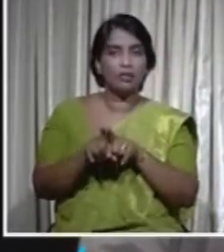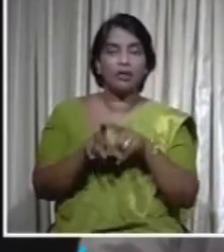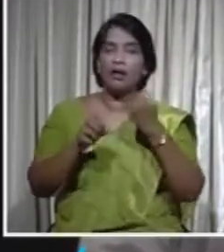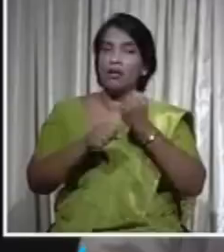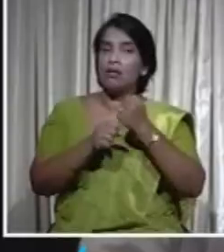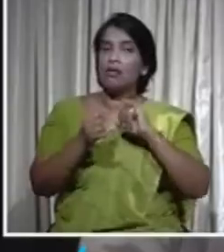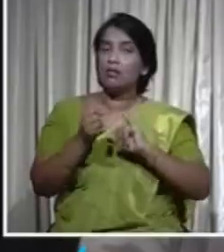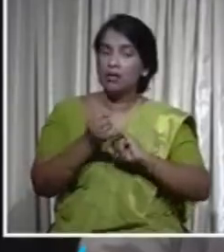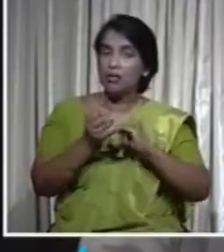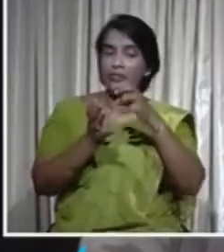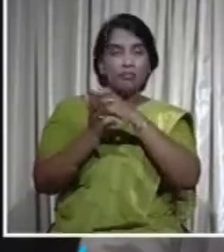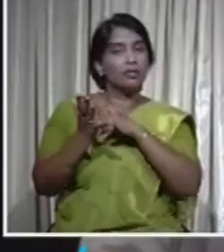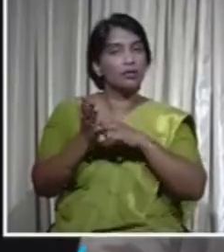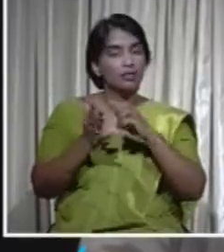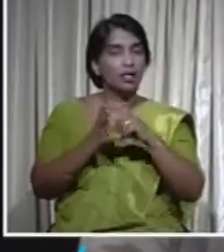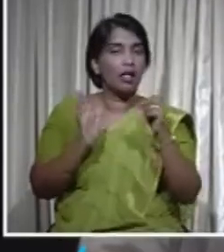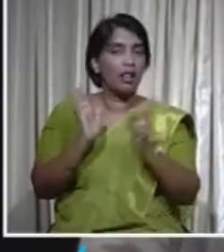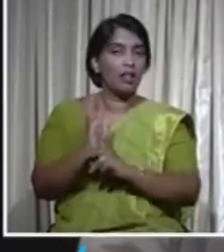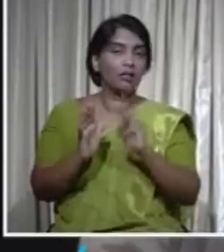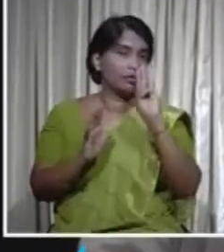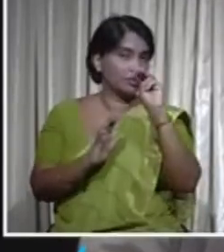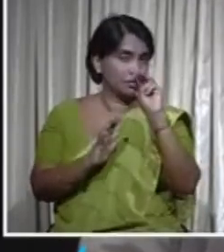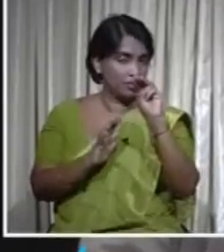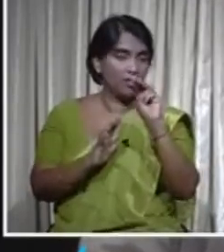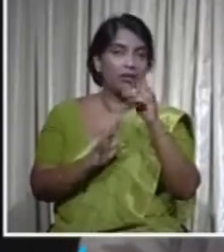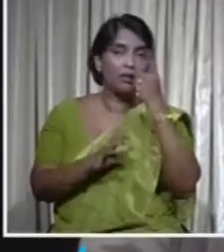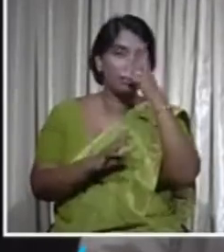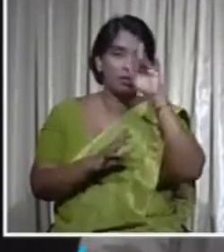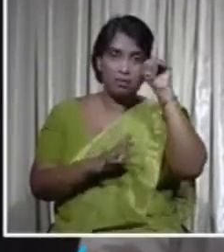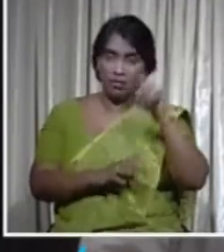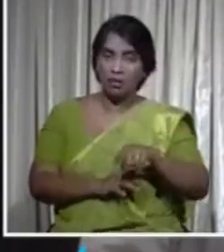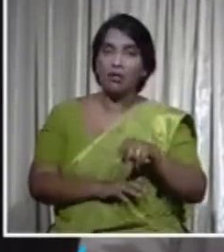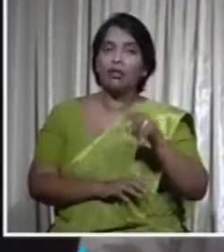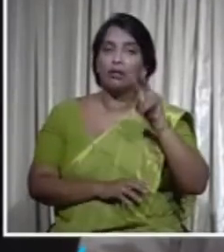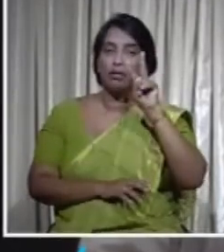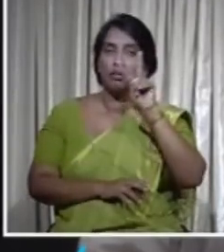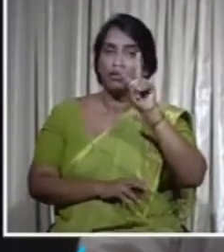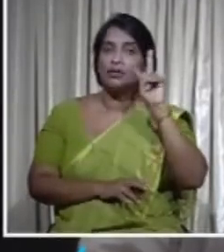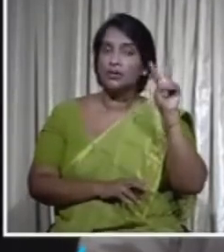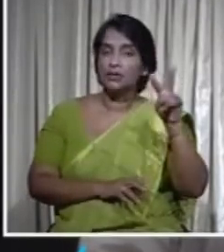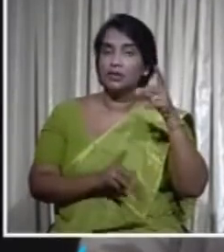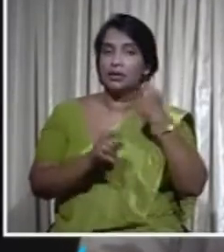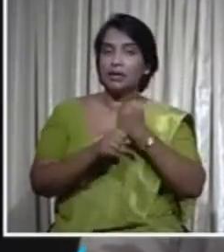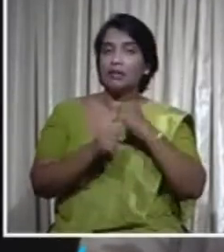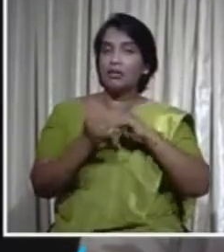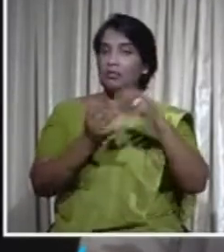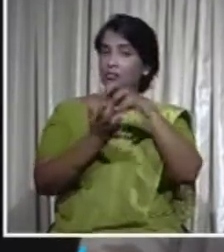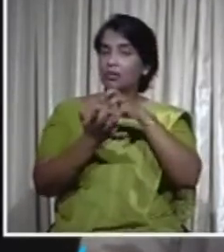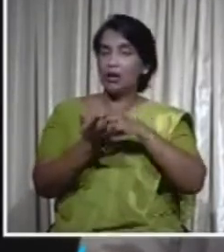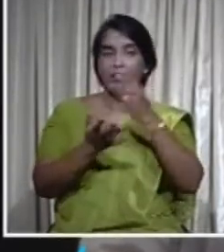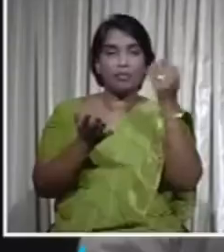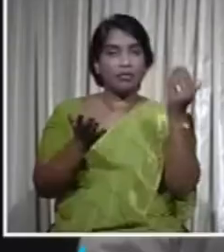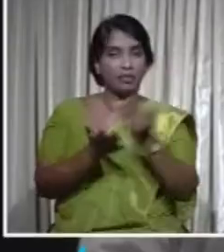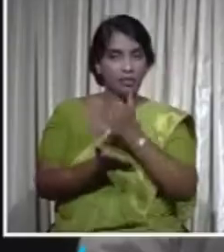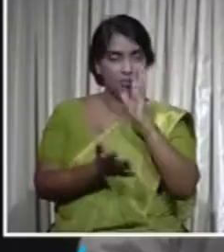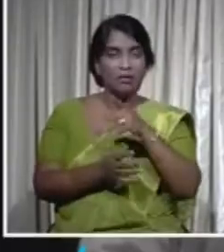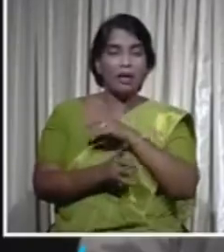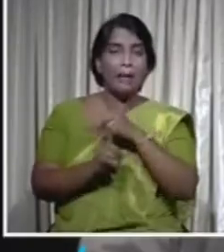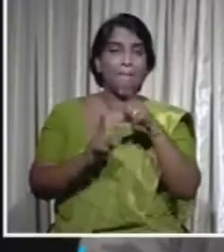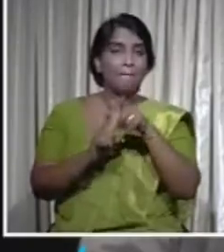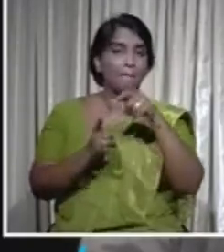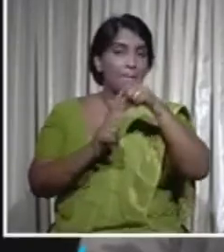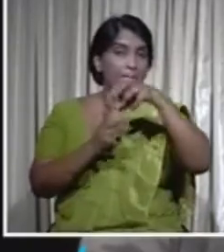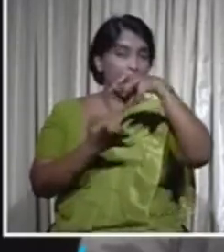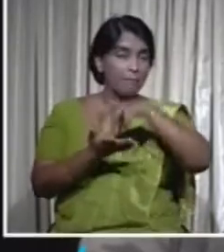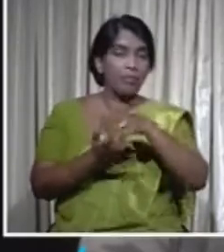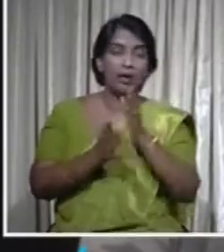உதாரணமாகும். இலங்கையில் போரின் காரணமாக கணவன்மார்களையும் பெற்ற பிள்ளைகளையும் இழந்து ஆயிரக்கணக்கான பெண்கள் உள்ளனர். நேற்று இடம்பெற்ற